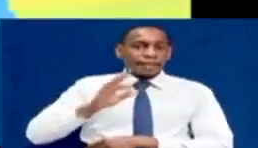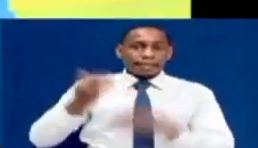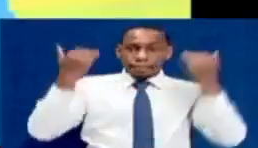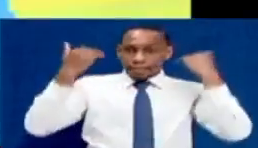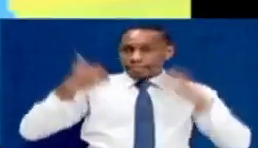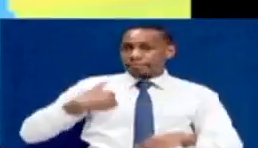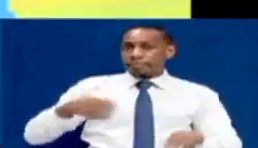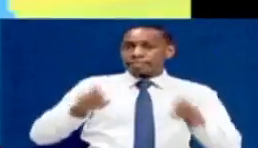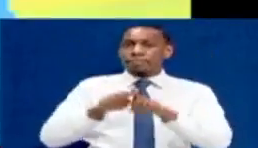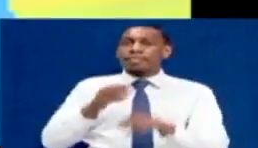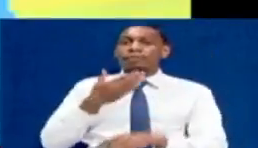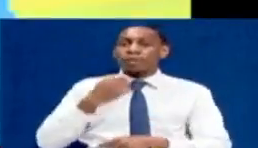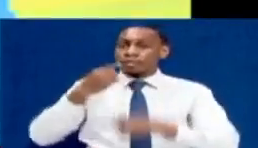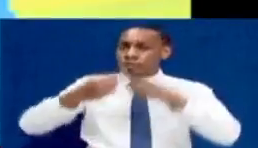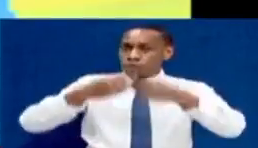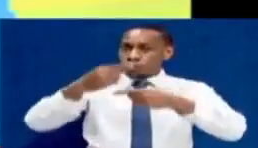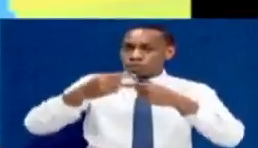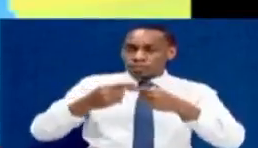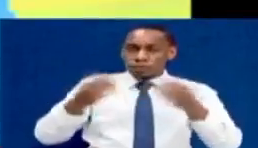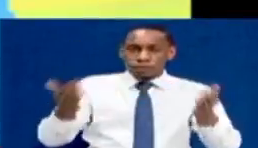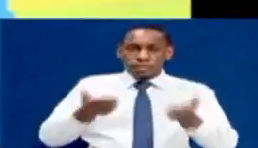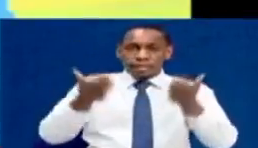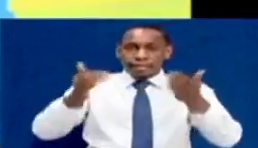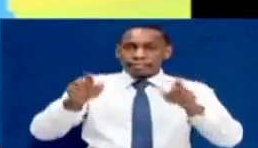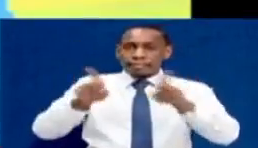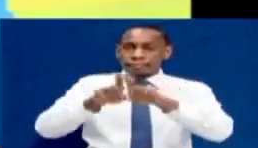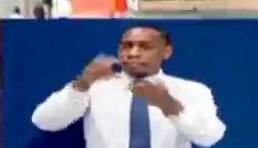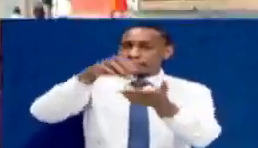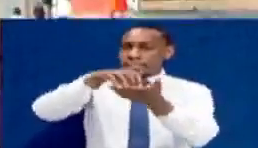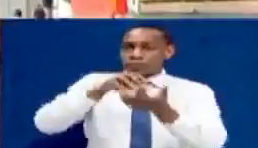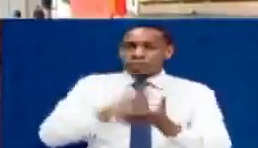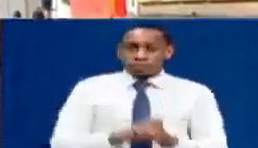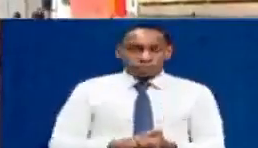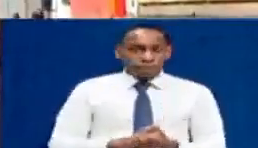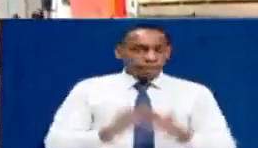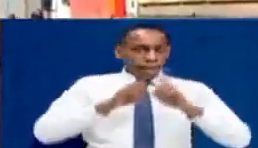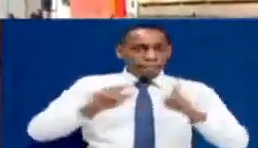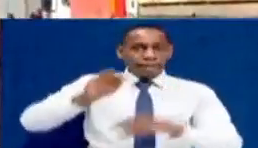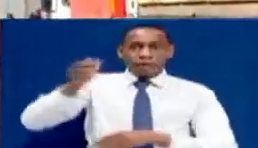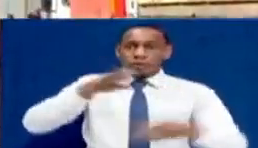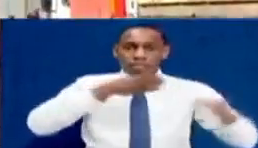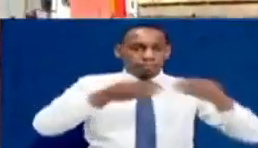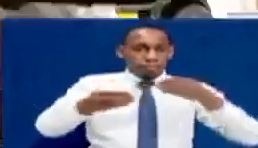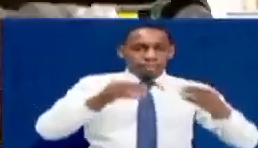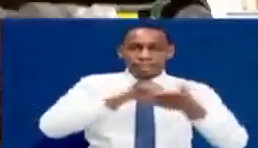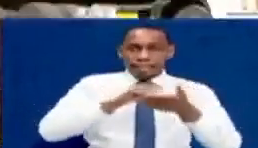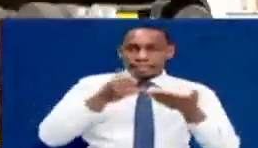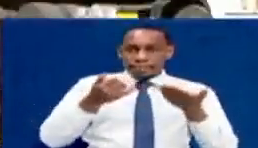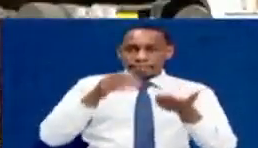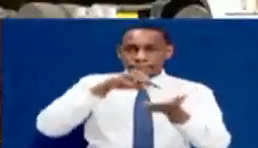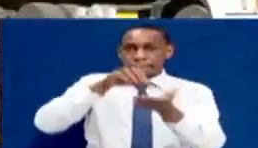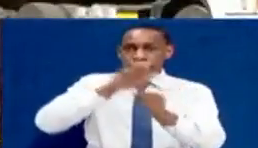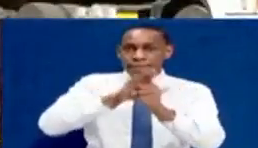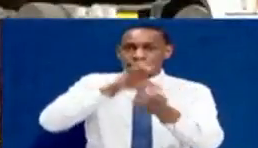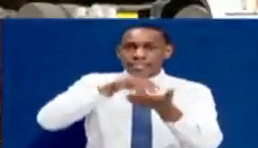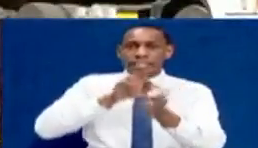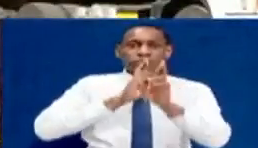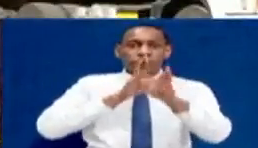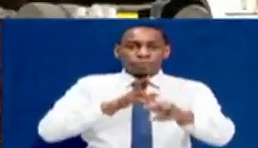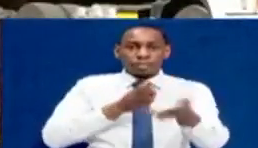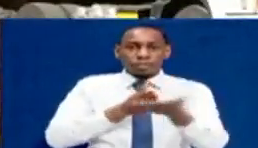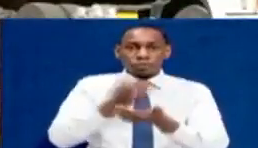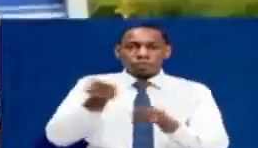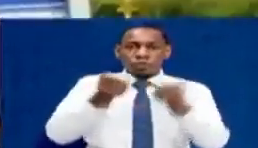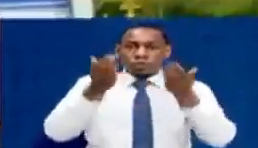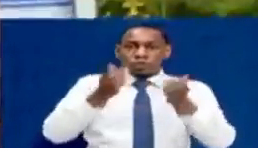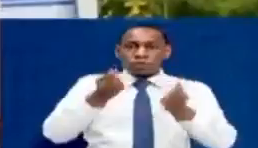300 beds, and you'd like to continue to urge that this be the case. Ila katika kaunti ya Busia, ambayo visa vingi vinasajiliwa kutoka kwa